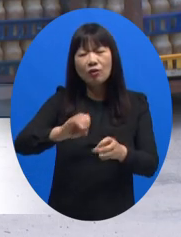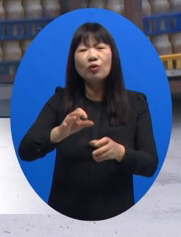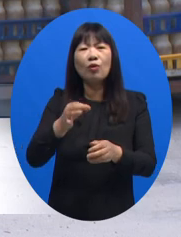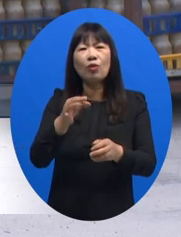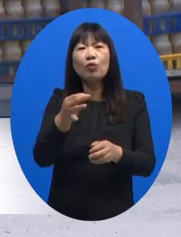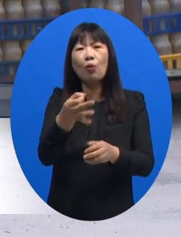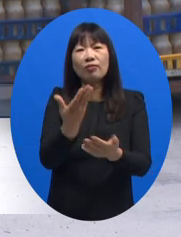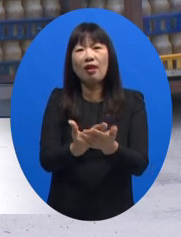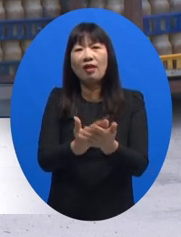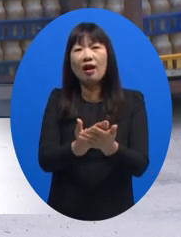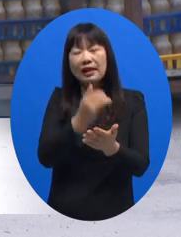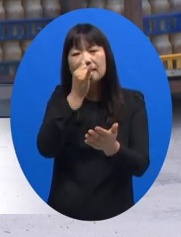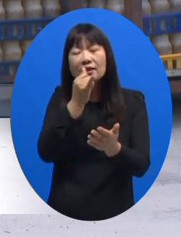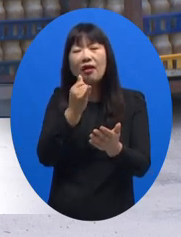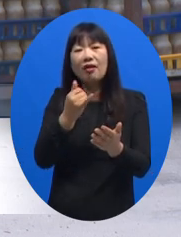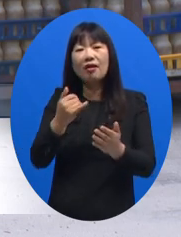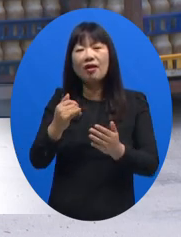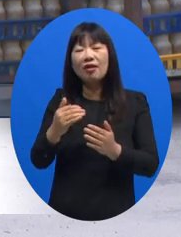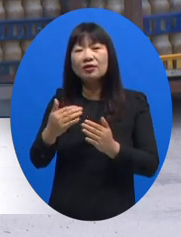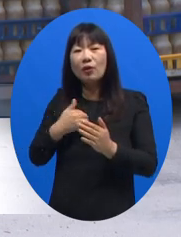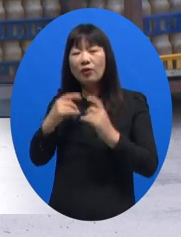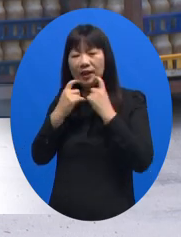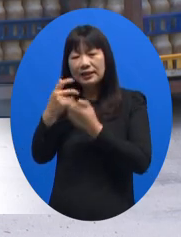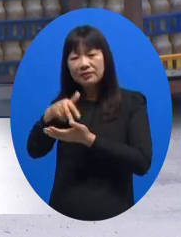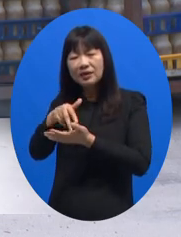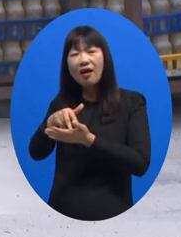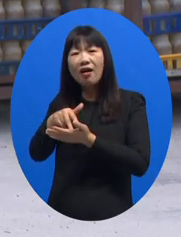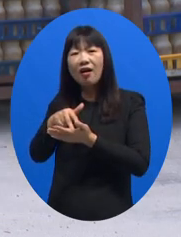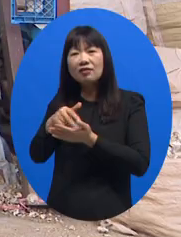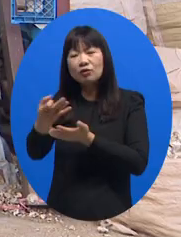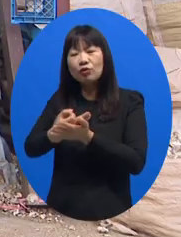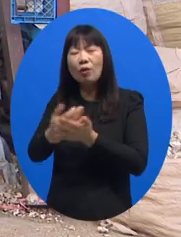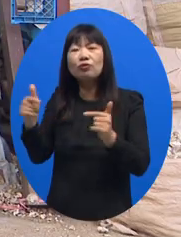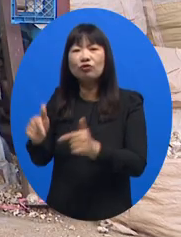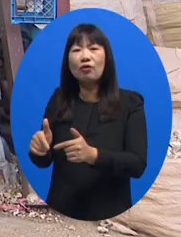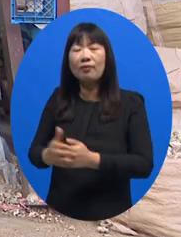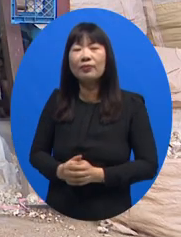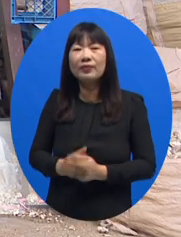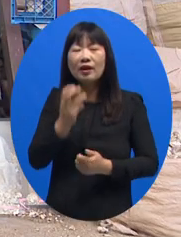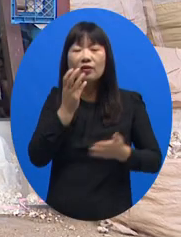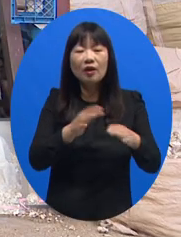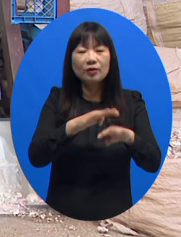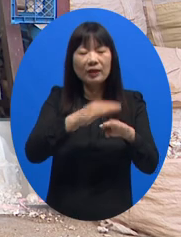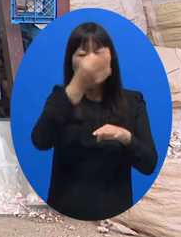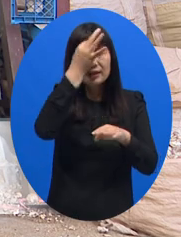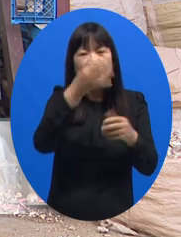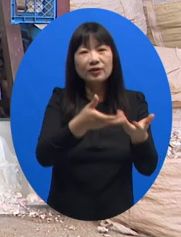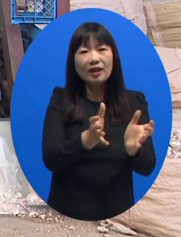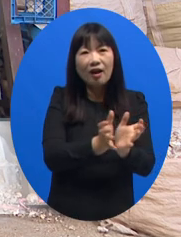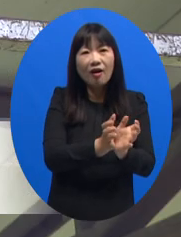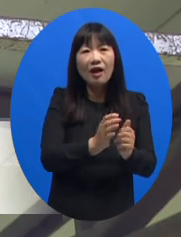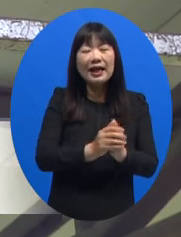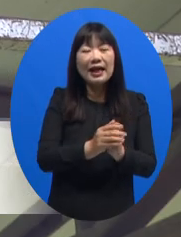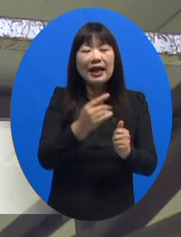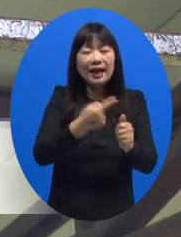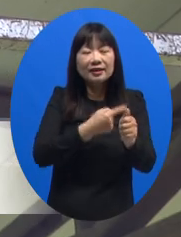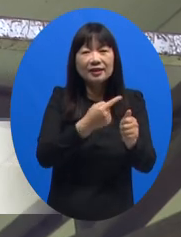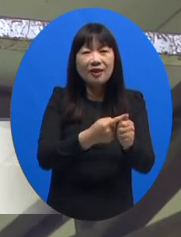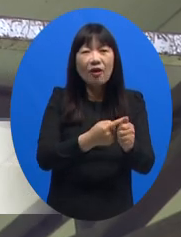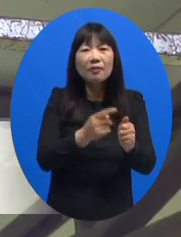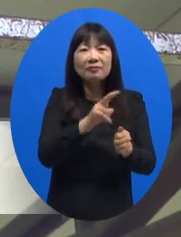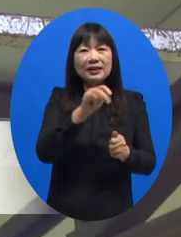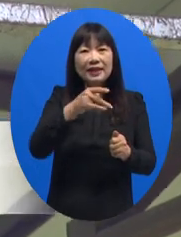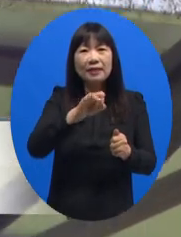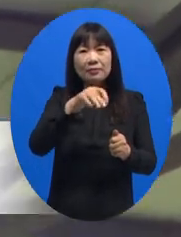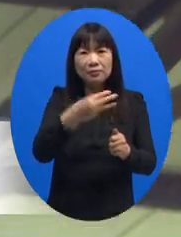가니까 농가 입장에서는 좀 수입원이 많이 줄어드는 입장이죠. 경기도 농업기술원 친환경 미생물 연구소가 용인